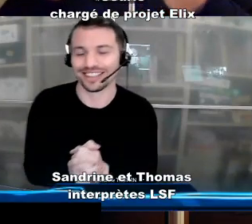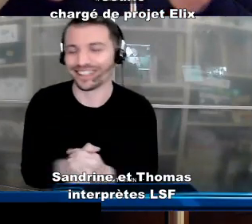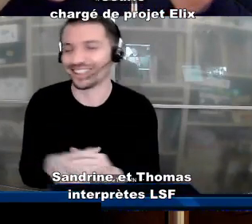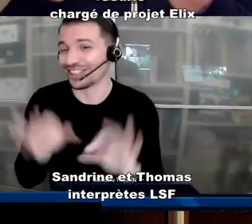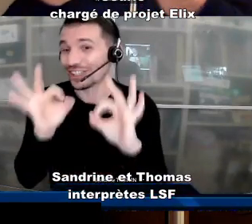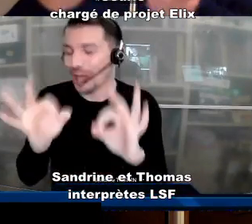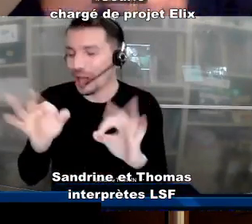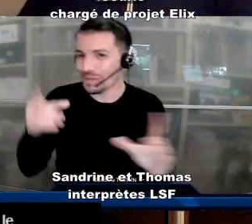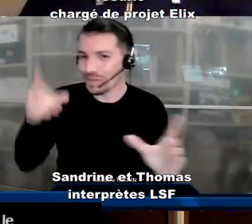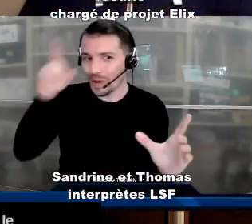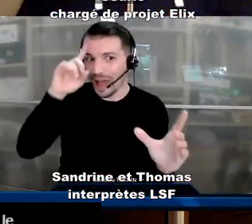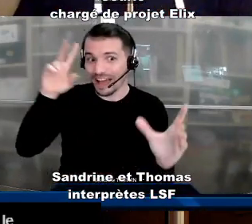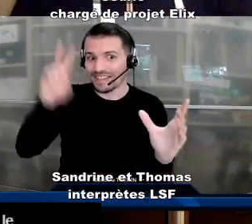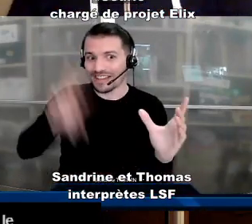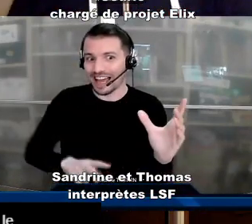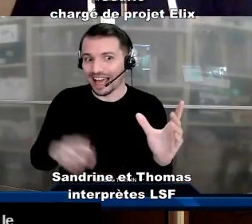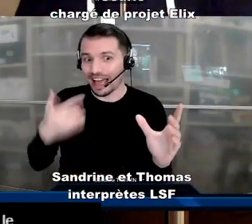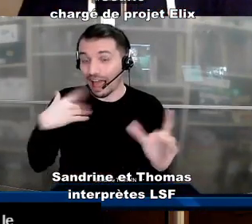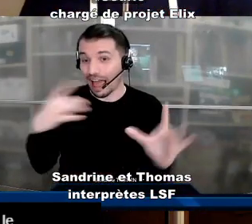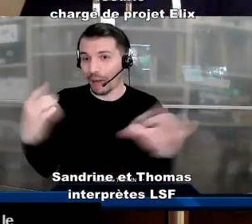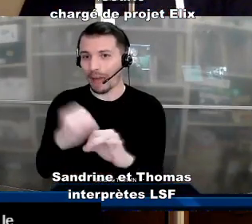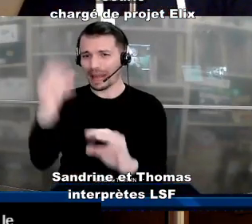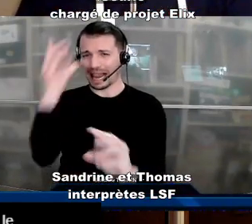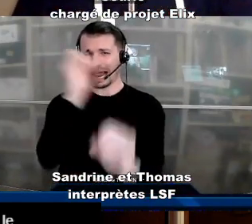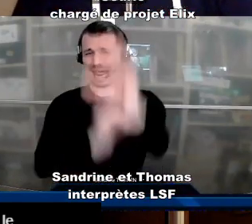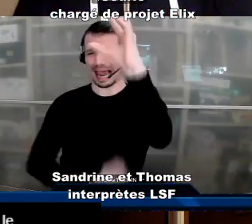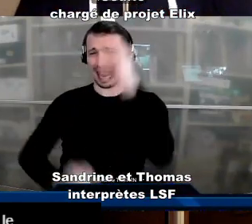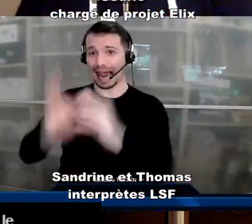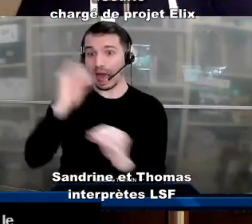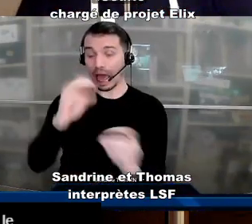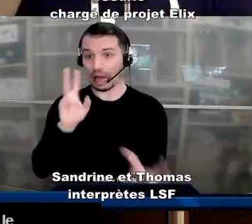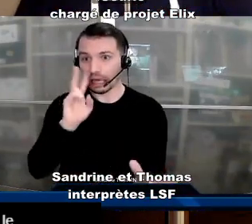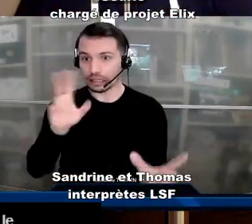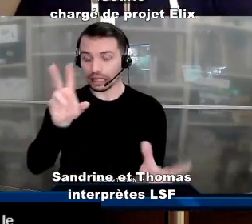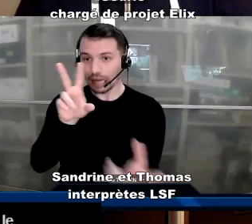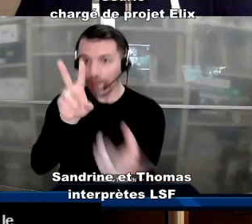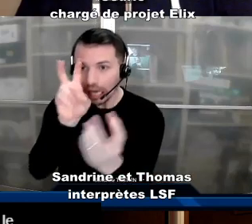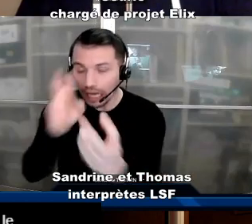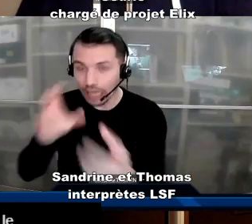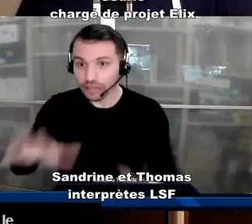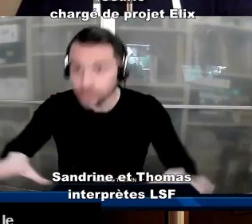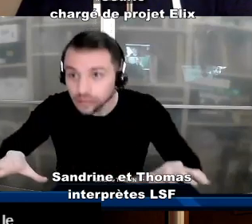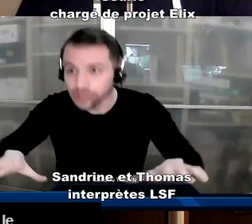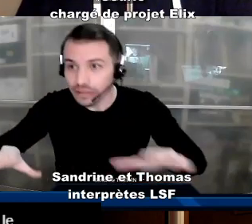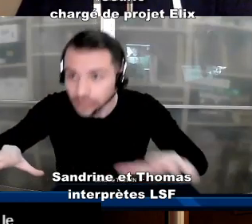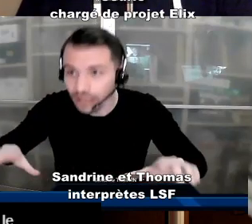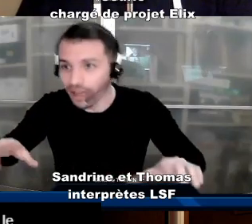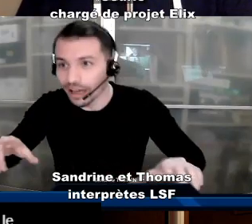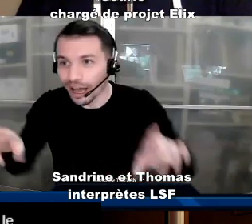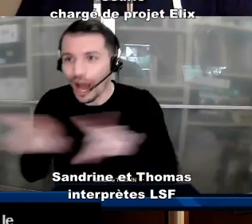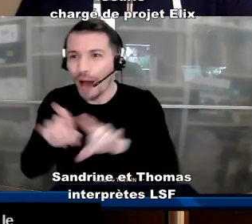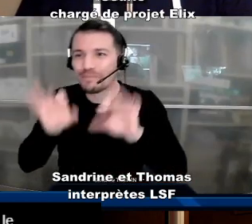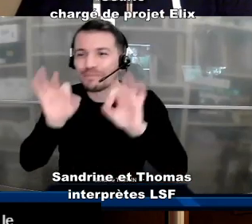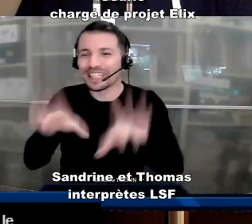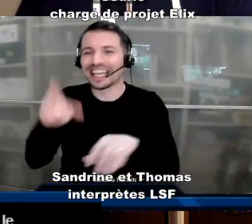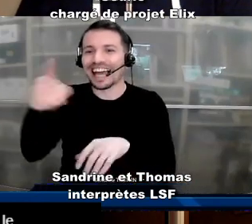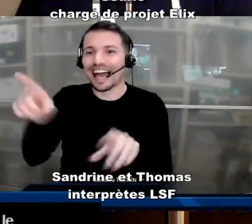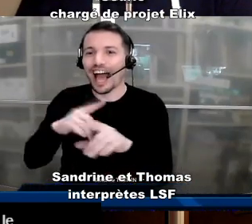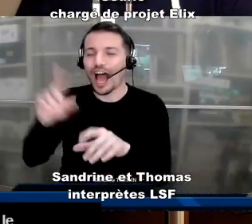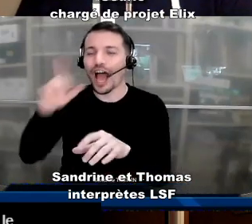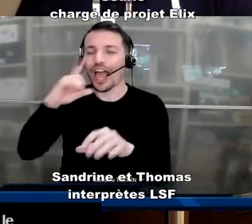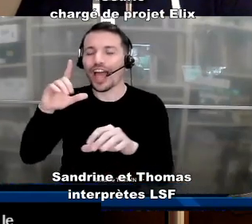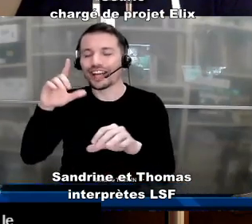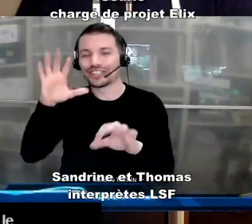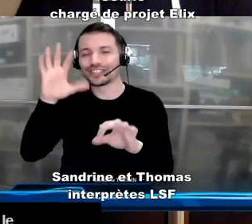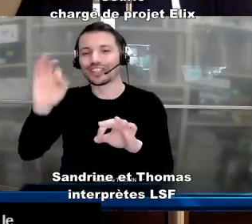là, j'ai du mal à suivre. Vraiment, tu signes. Vraiment, c'est. Bah, quand je te vois signer, c'est comme quand je regarde l'œil et la main. Je me dis,